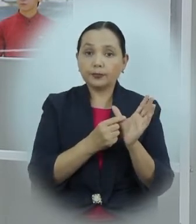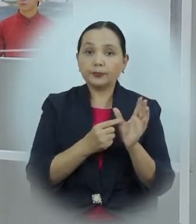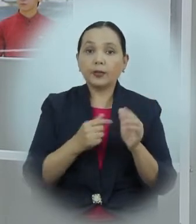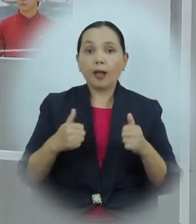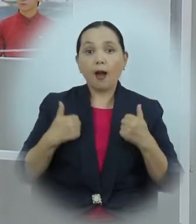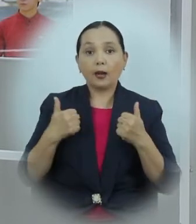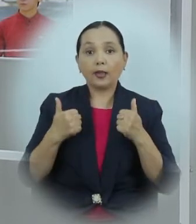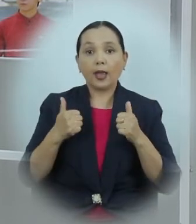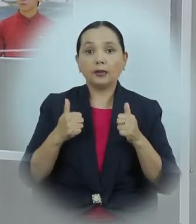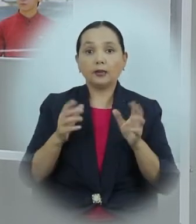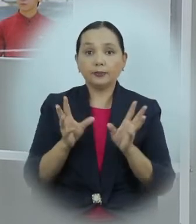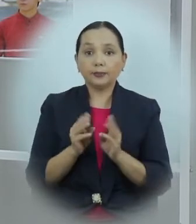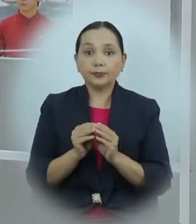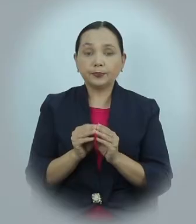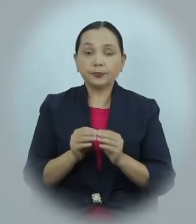harakat.